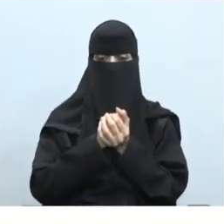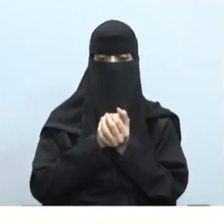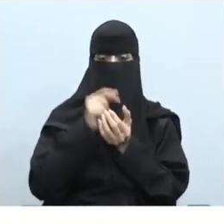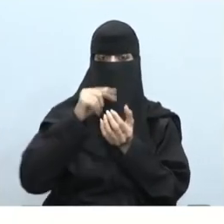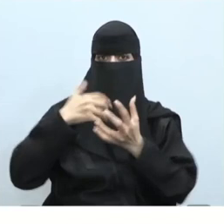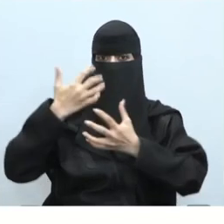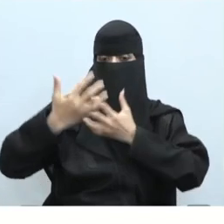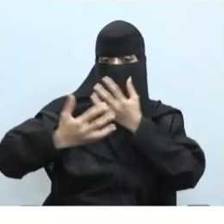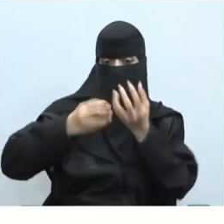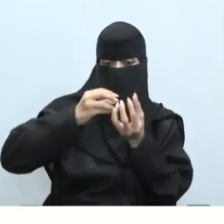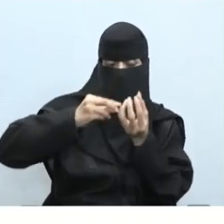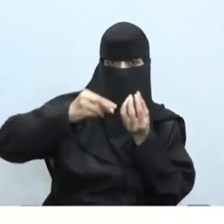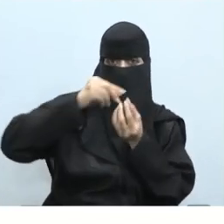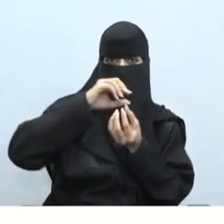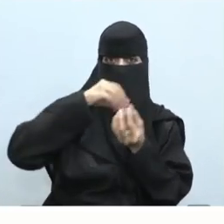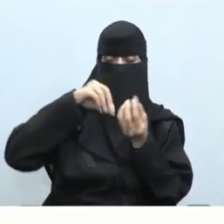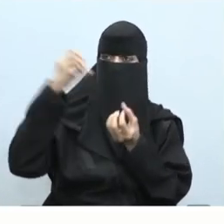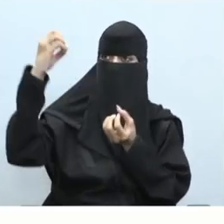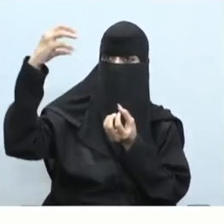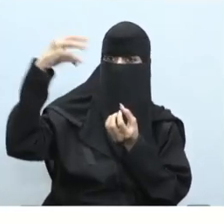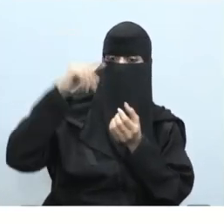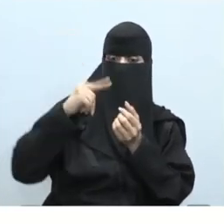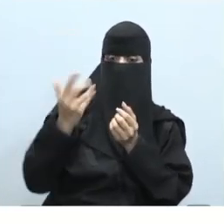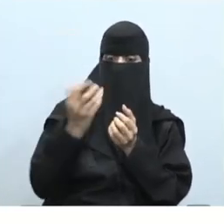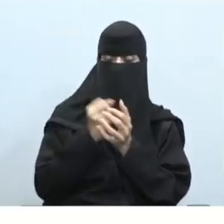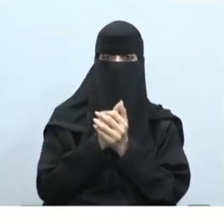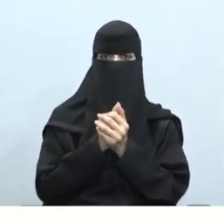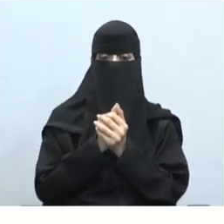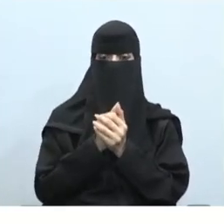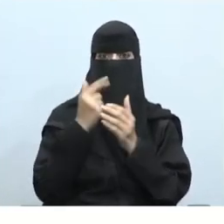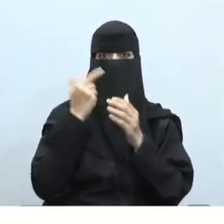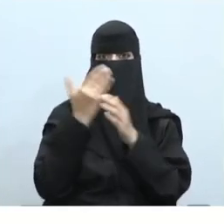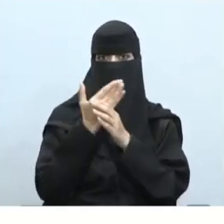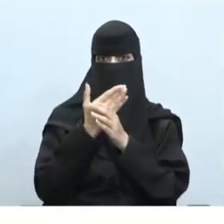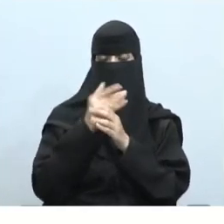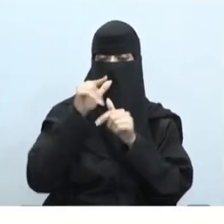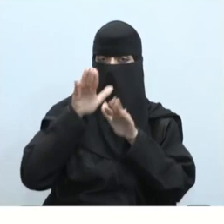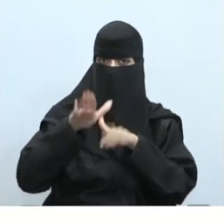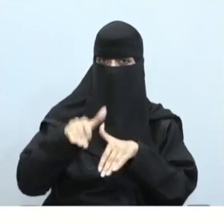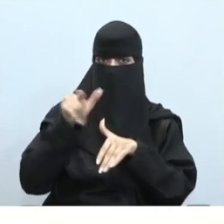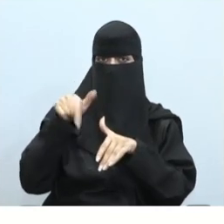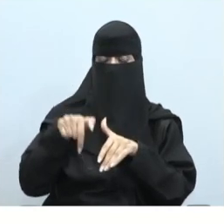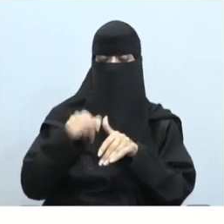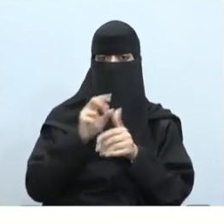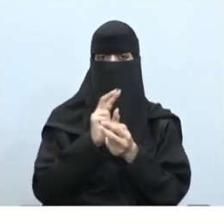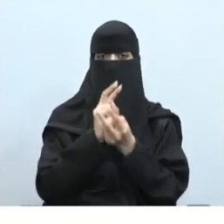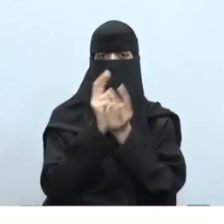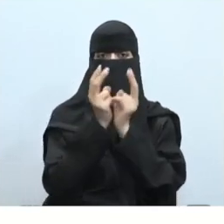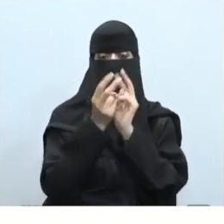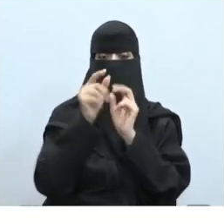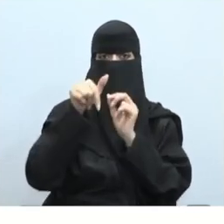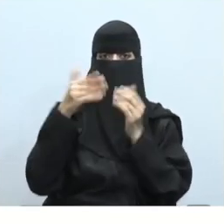حركه الارض حول الشمس وما ينتج عنها اسباب حدوث الفصول